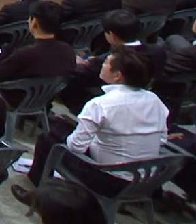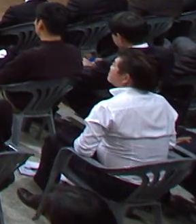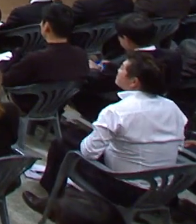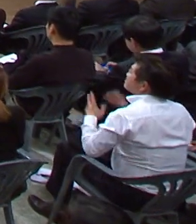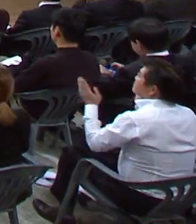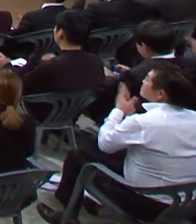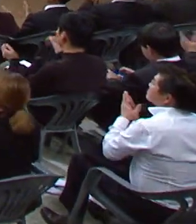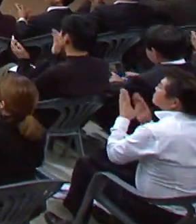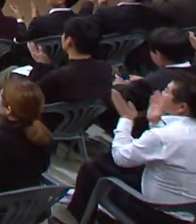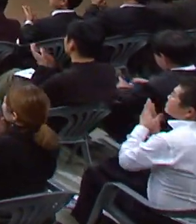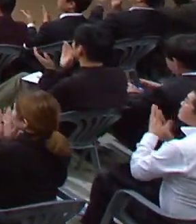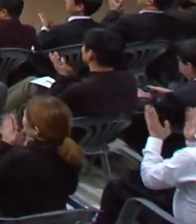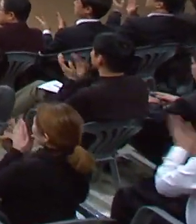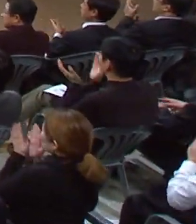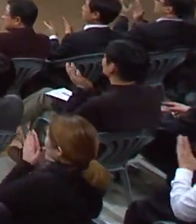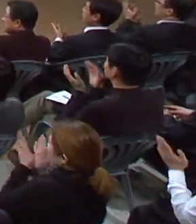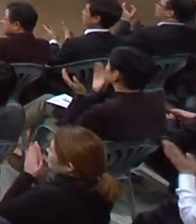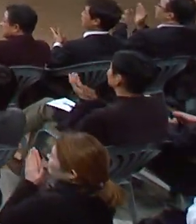으